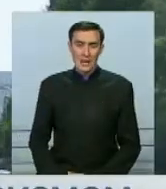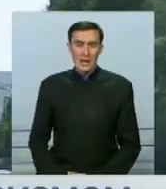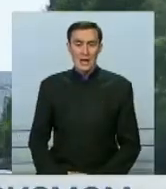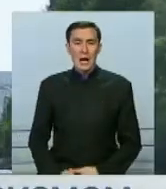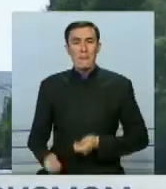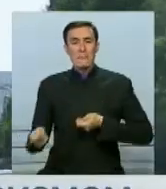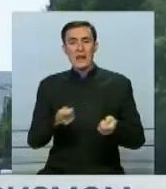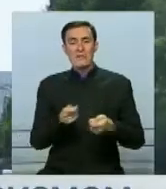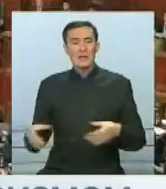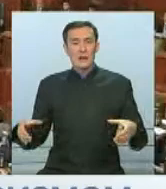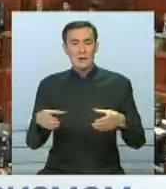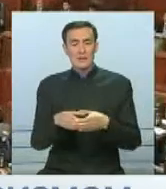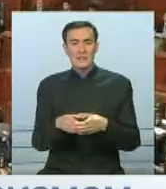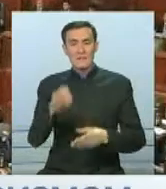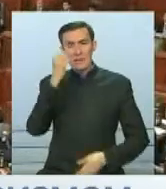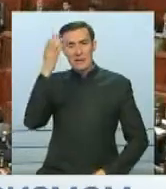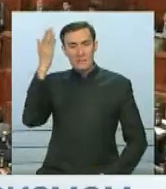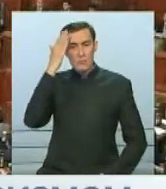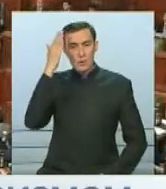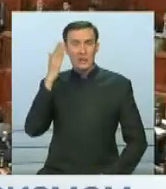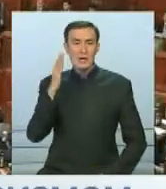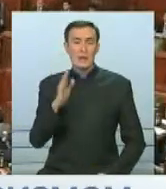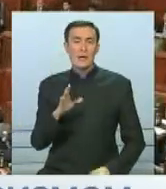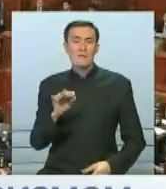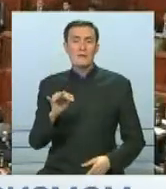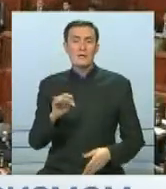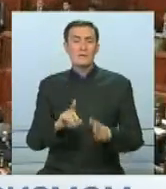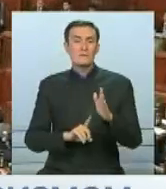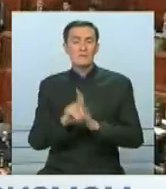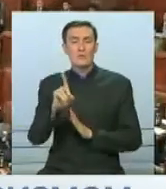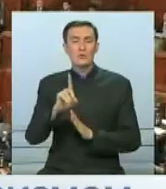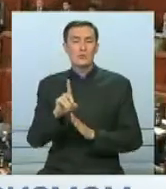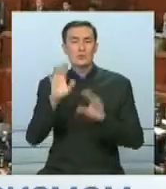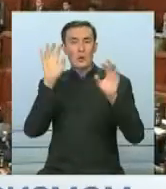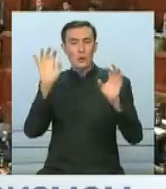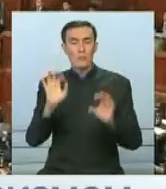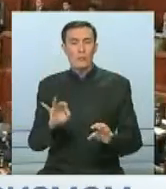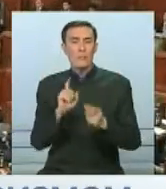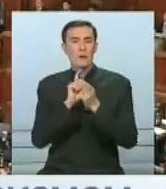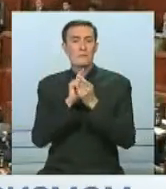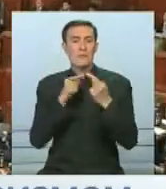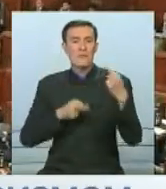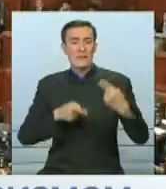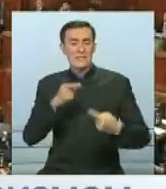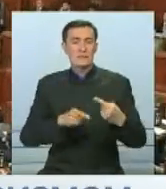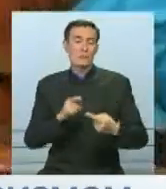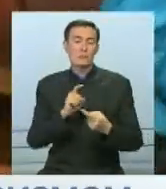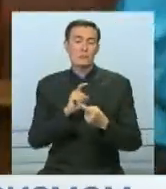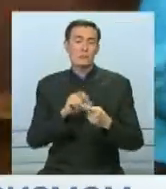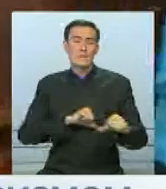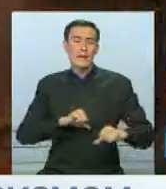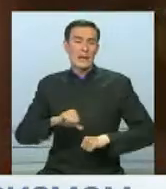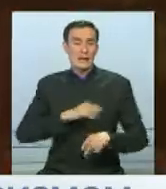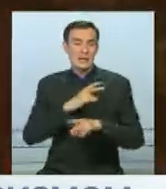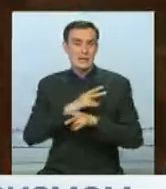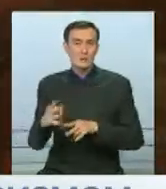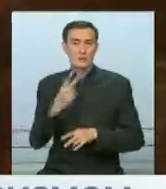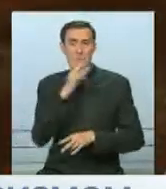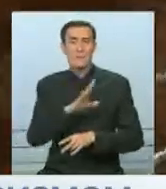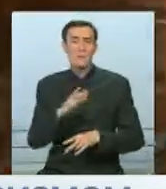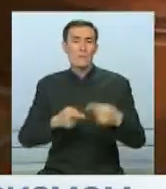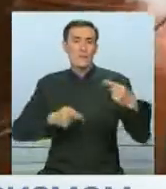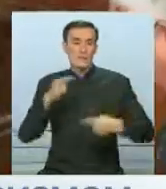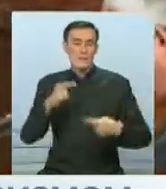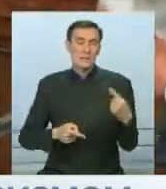Правящая в Японии коалиция приблизилась на шаг к введению в силу спорного законопроекта о противодействии терроризму. Несмотря на протесты внутри